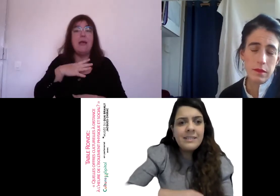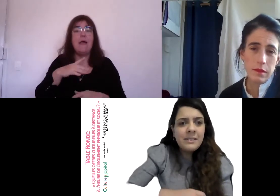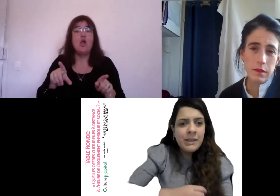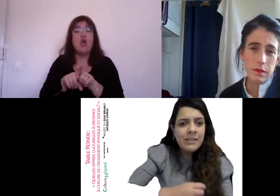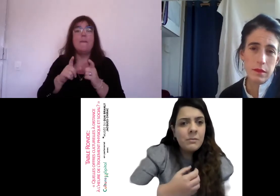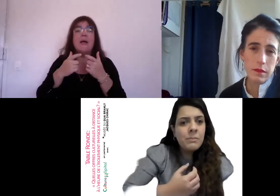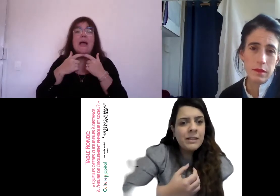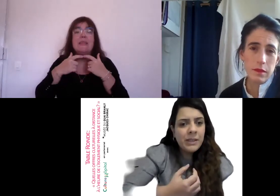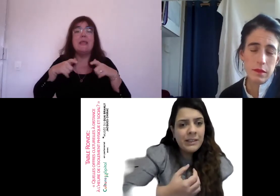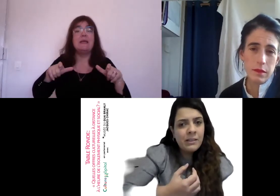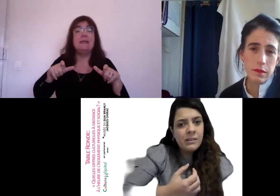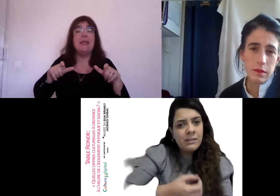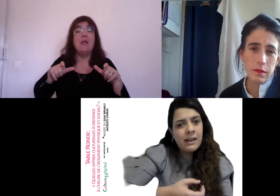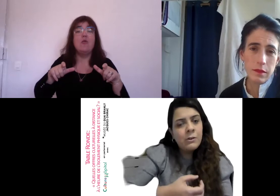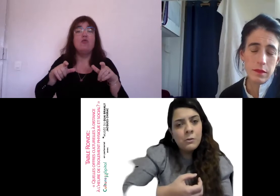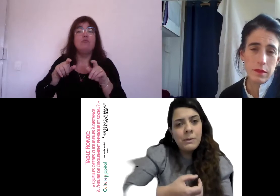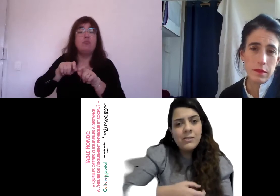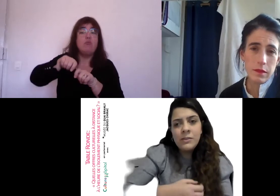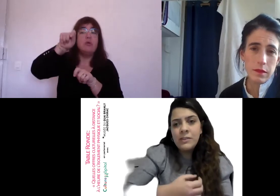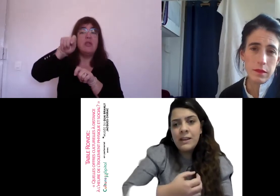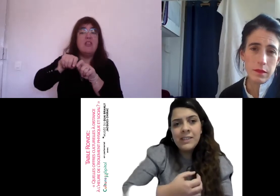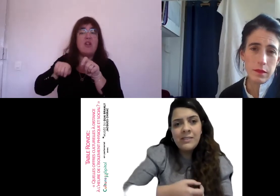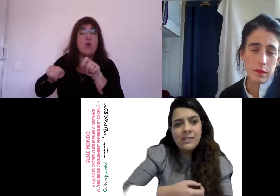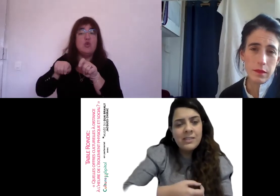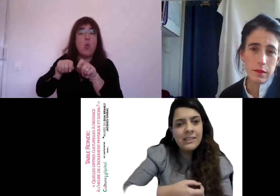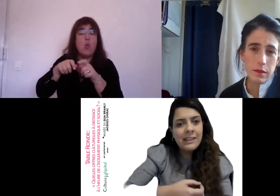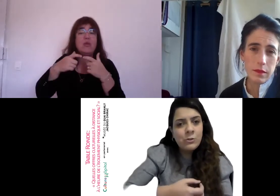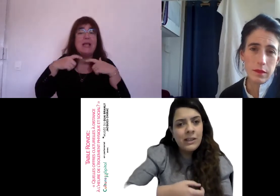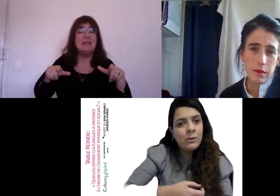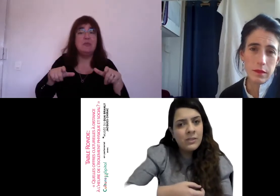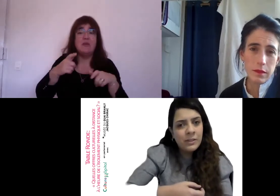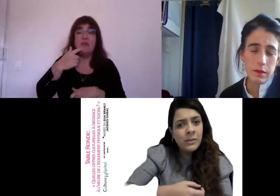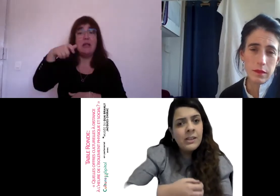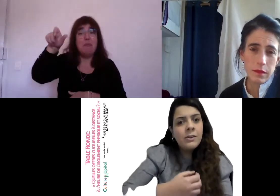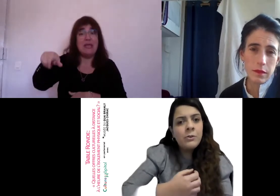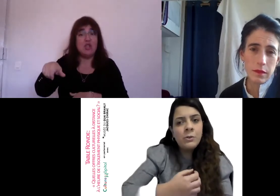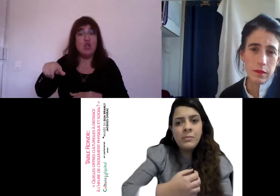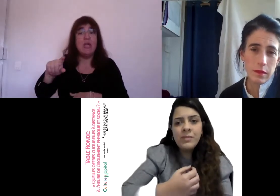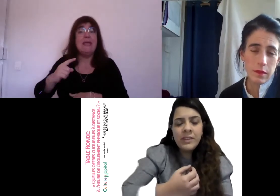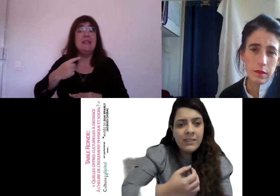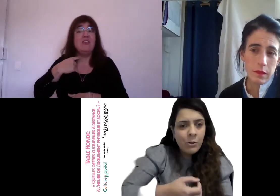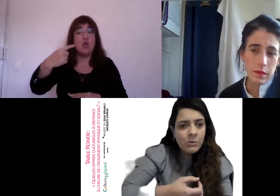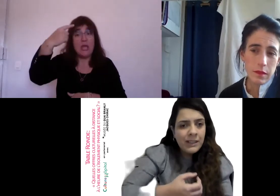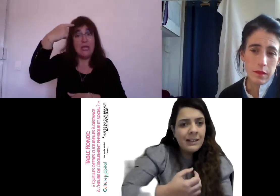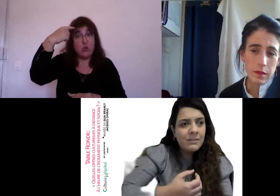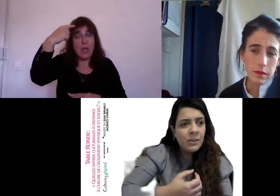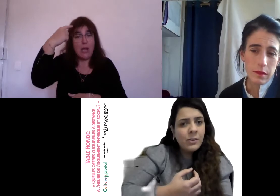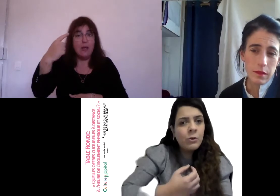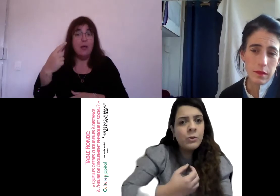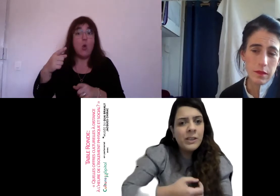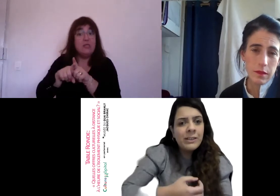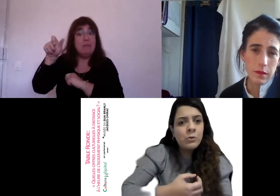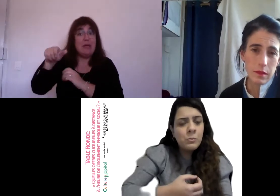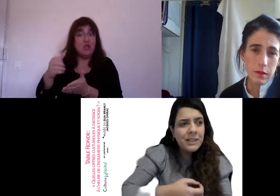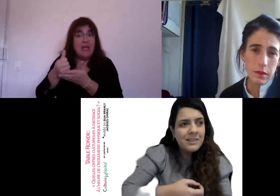Cet accessimètre permet aux personnes avec déficience intellectuelle et leurs aidants d'évaluer à l'avance